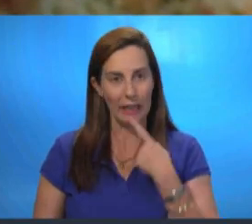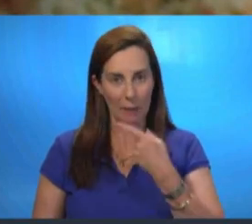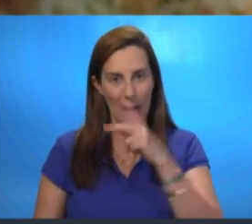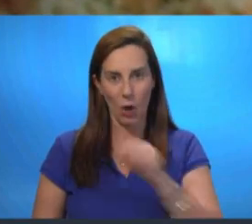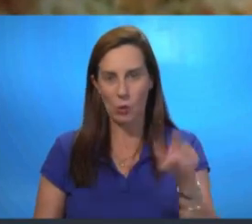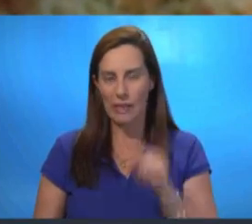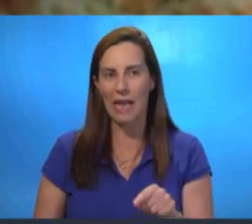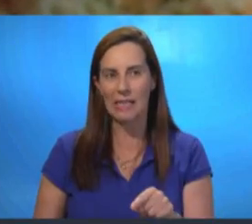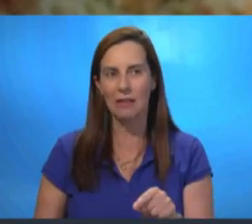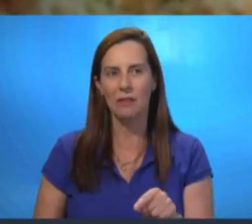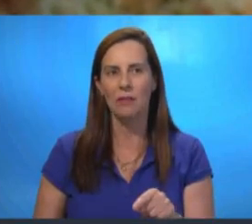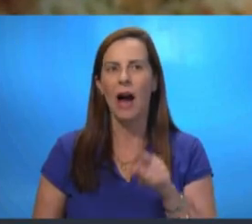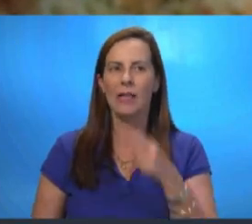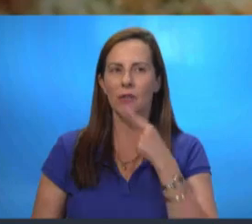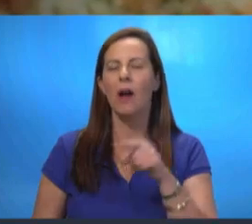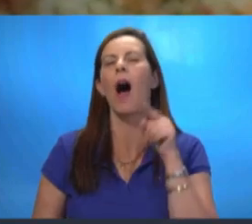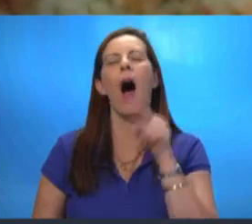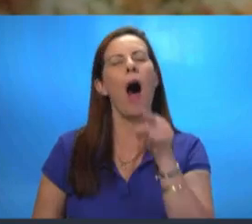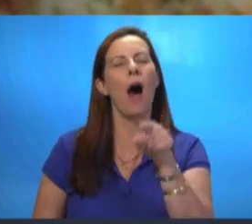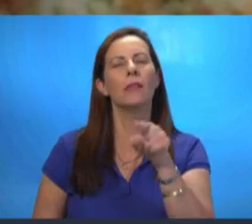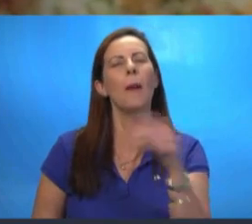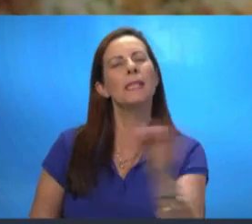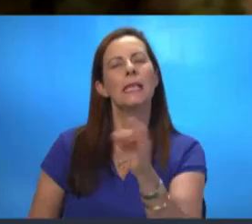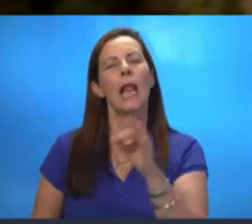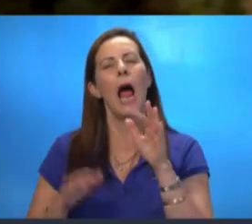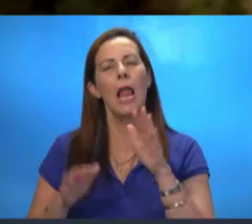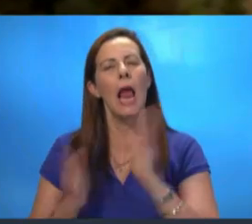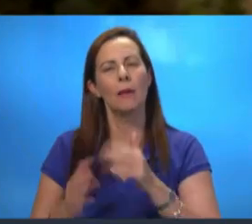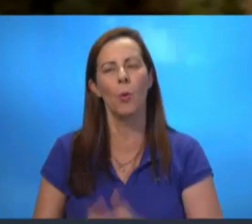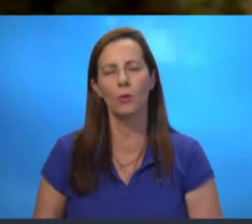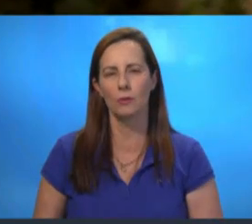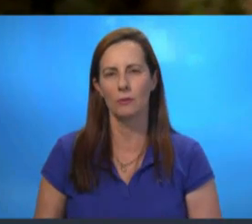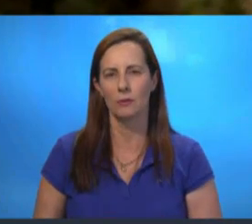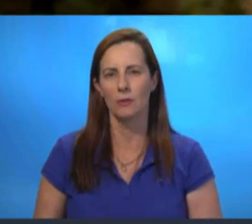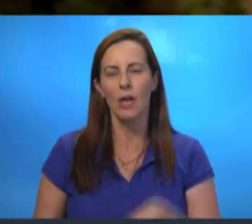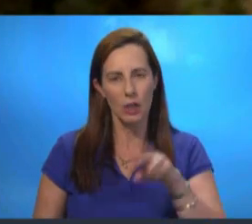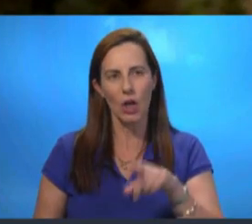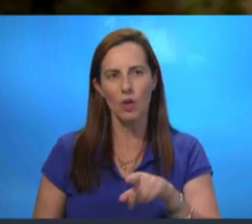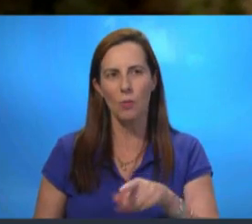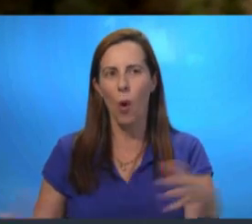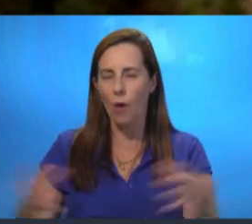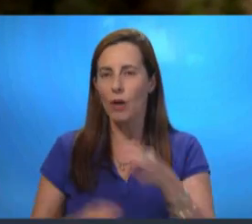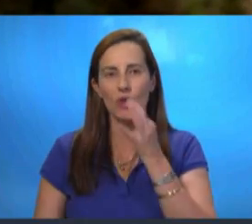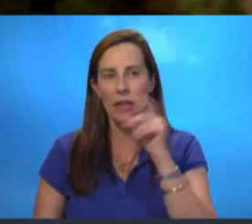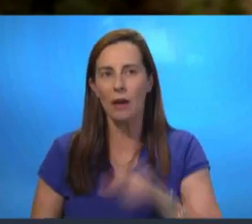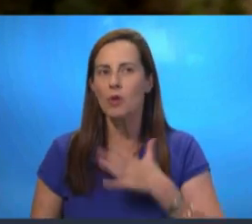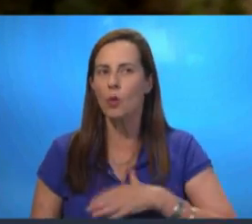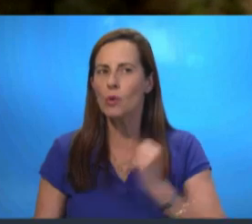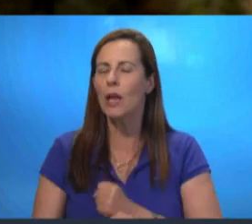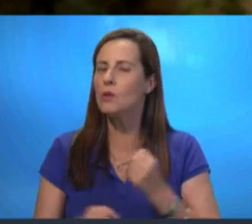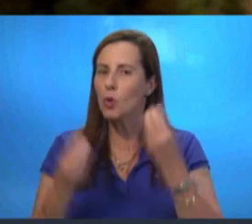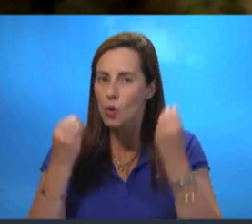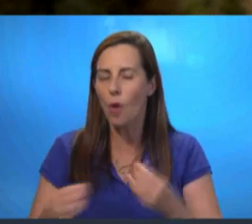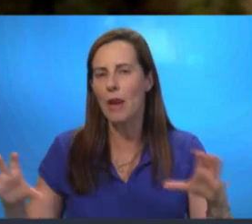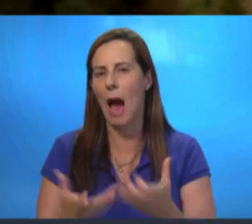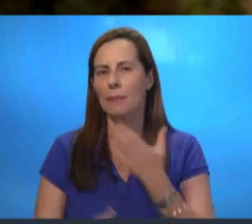הזה, אז יגידו, אתה מסית לאלימות. יש פה חבורה של נערים שרוצה לעשות טוב לעם